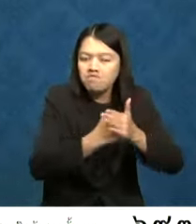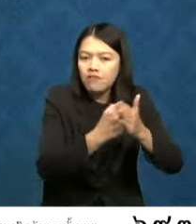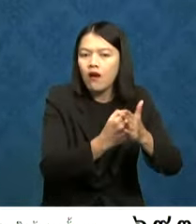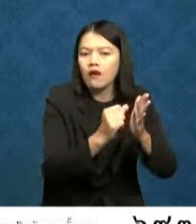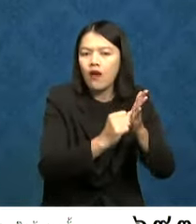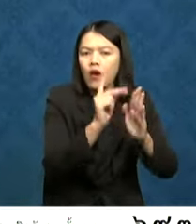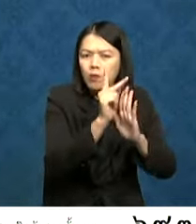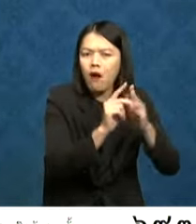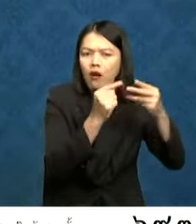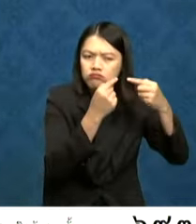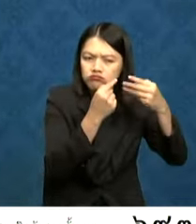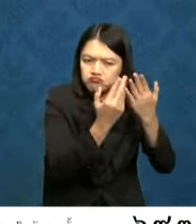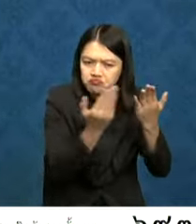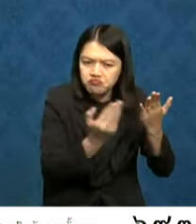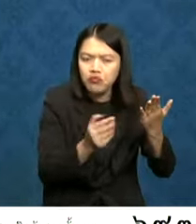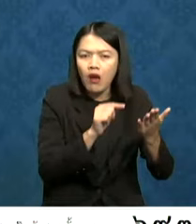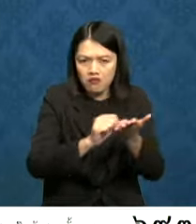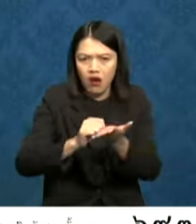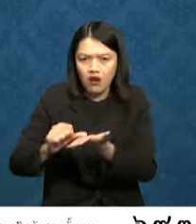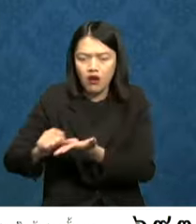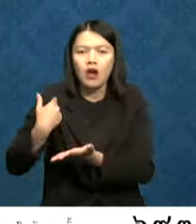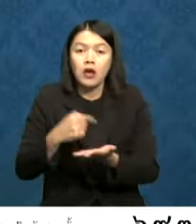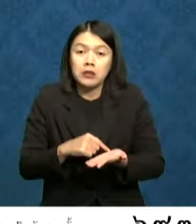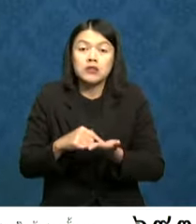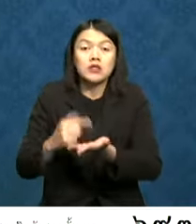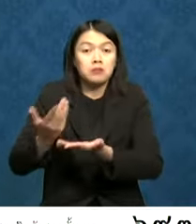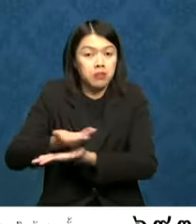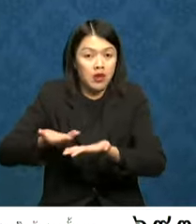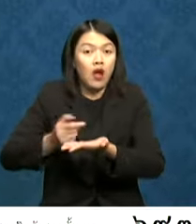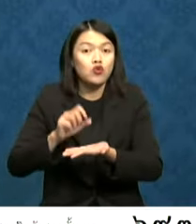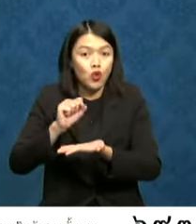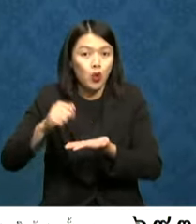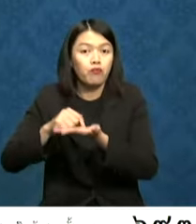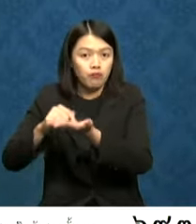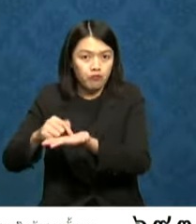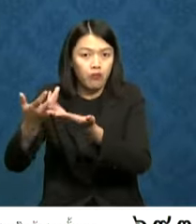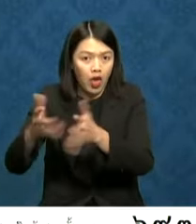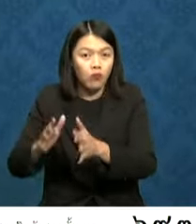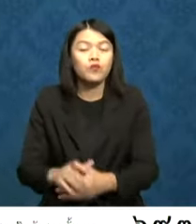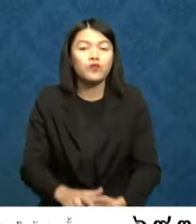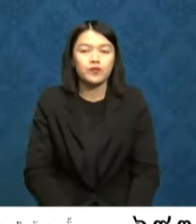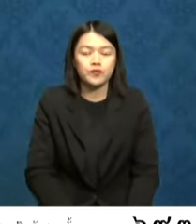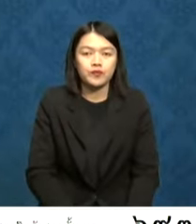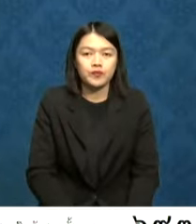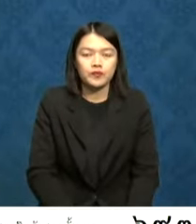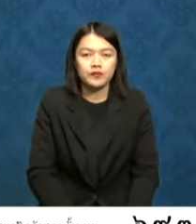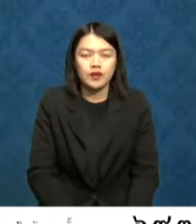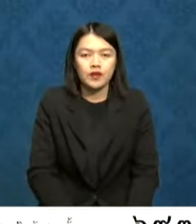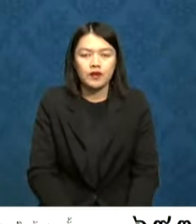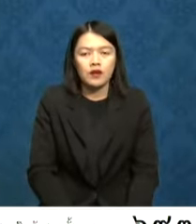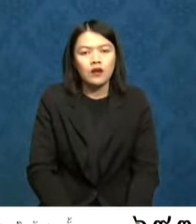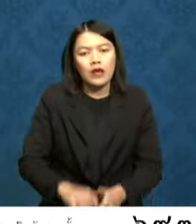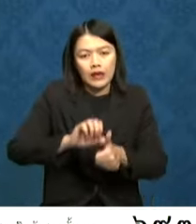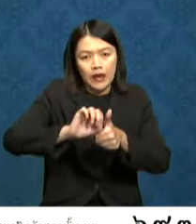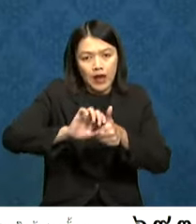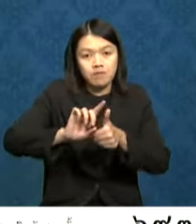เพิ่มเติมกฎหมายอีกหลายฉบับที่วันนี้พวกเราได้ยื่นเข้าสู่การพิจารณาของสภาผู้แทนราษฎรไปแล้วหรือไม่รวมถึงการชี้นำ